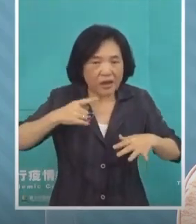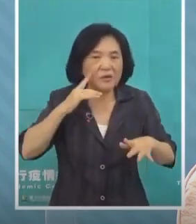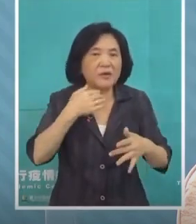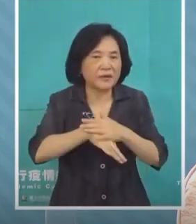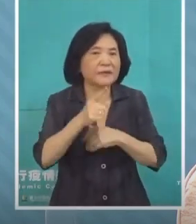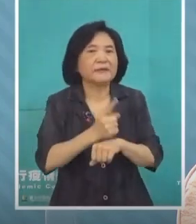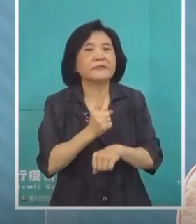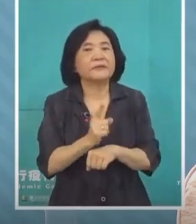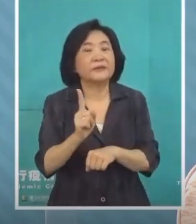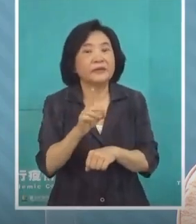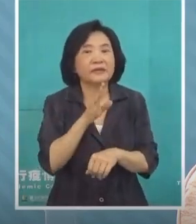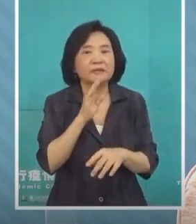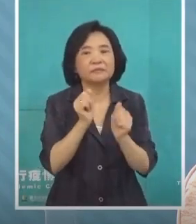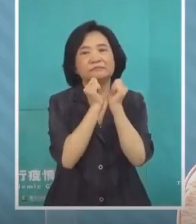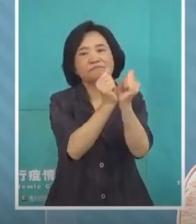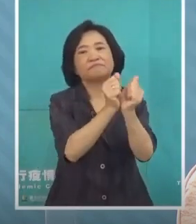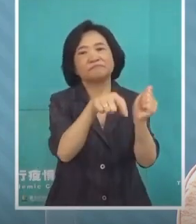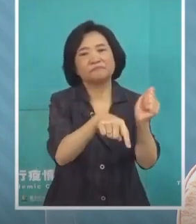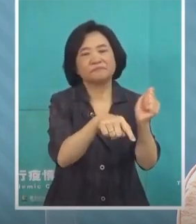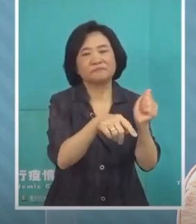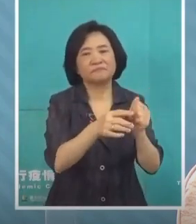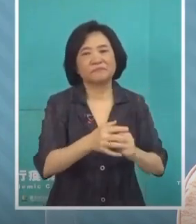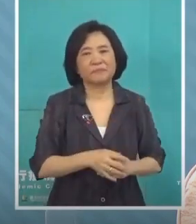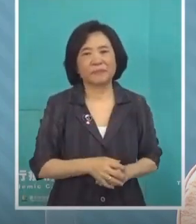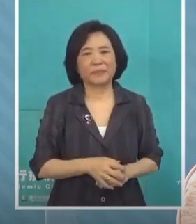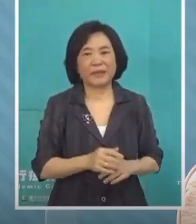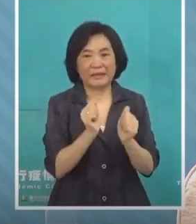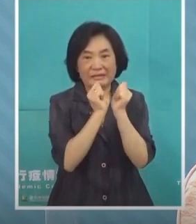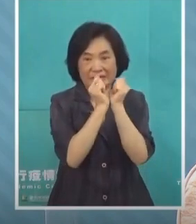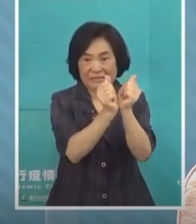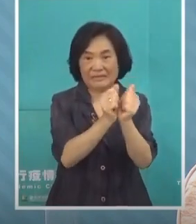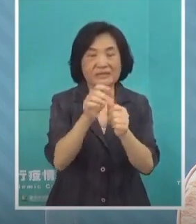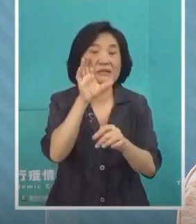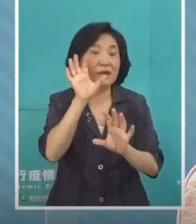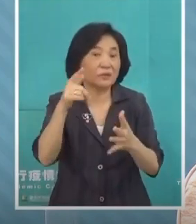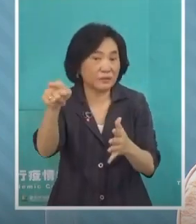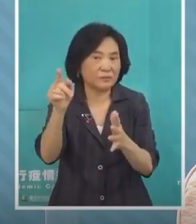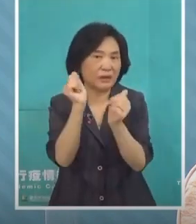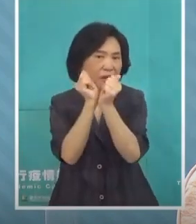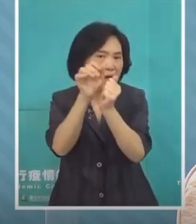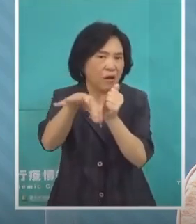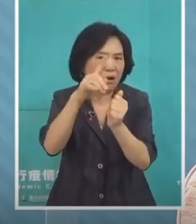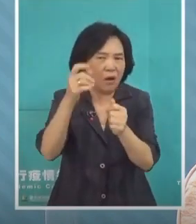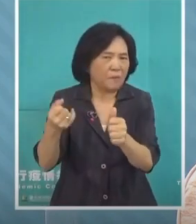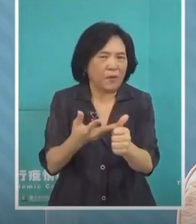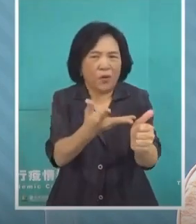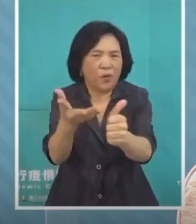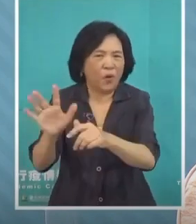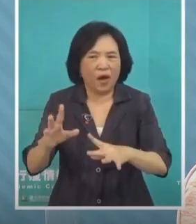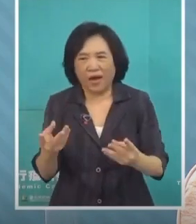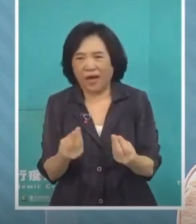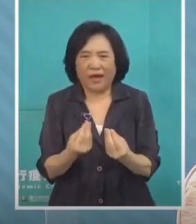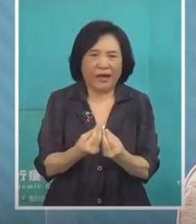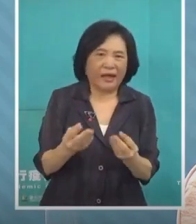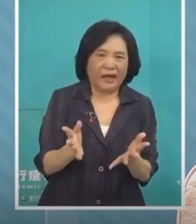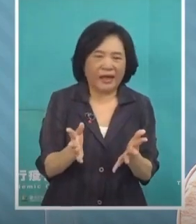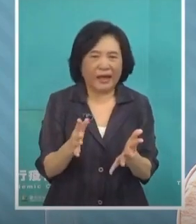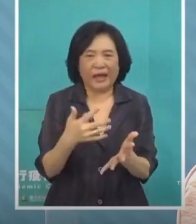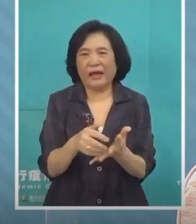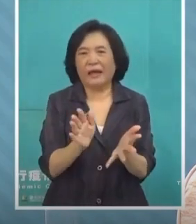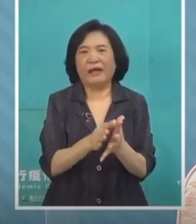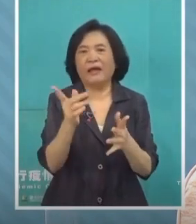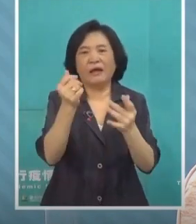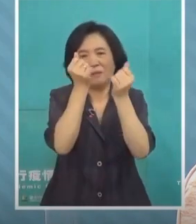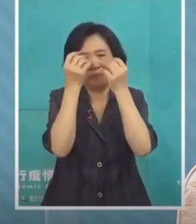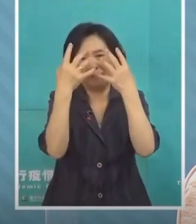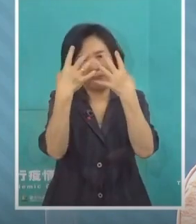下一个监狱，因为他们曾经那个监狱感染搞到进退为难，是不是要把监狱里面的